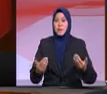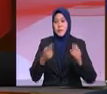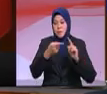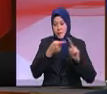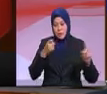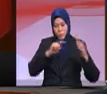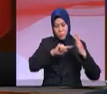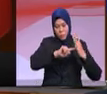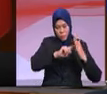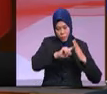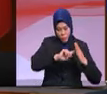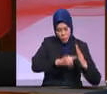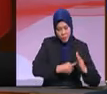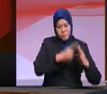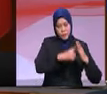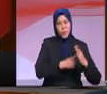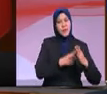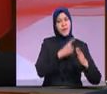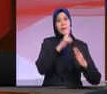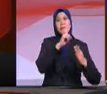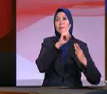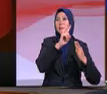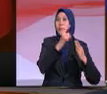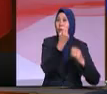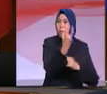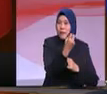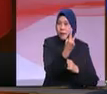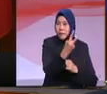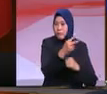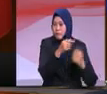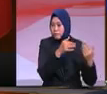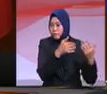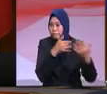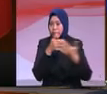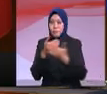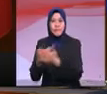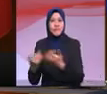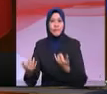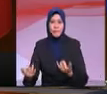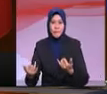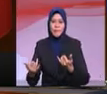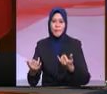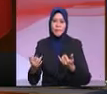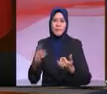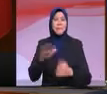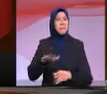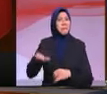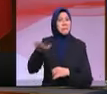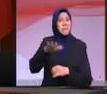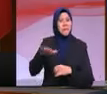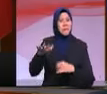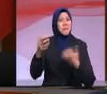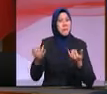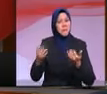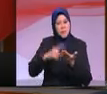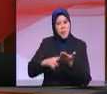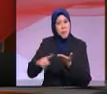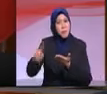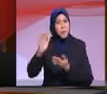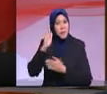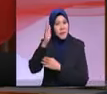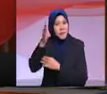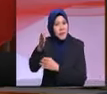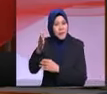bulan Disember 2019 hingga kini, dan jangkaan kita untuk minggu-minggu yang akan